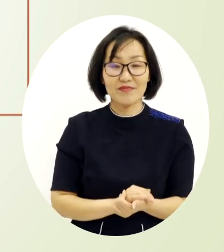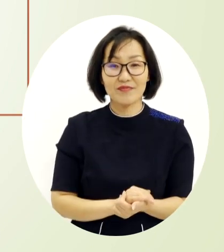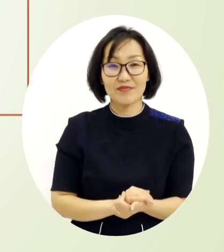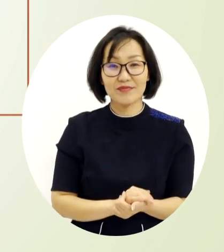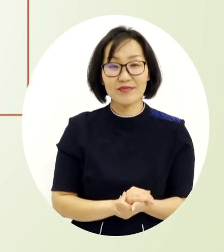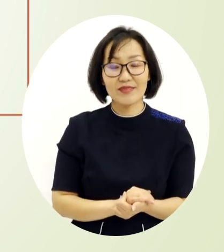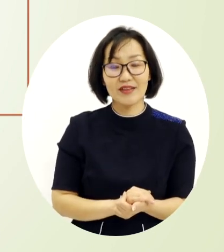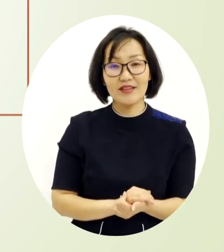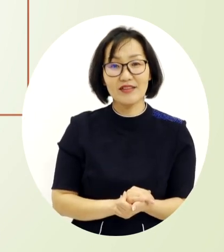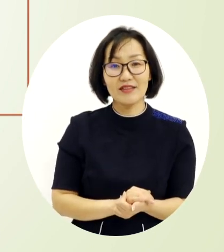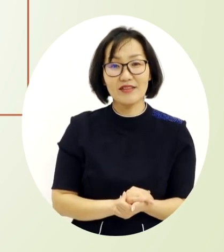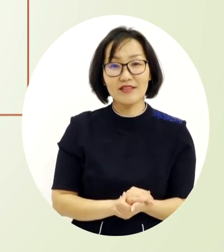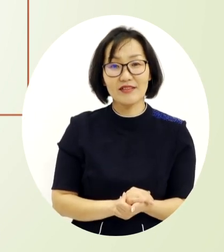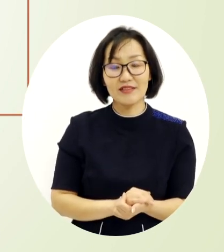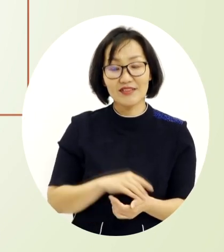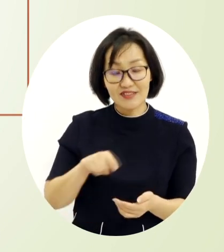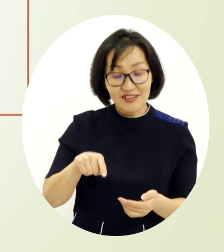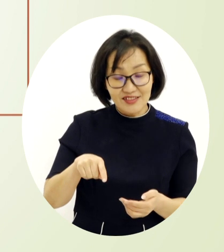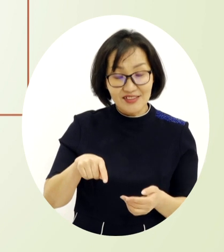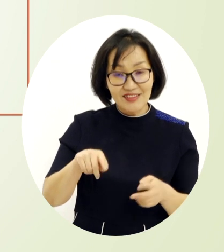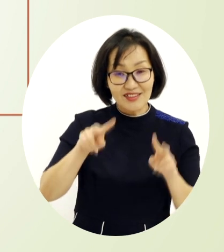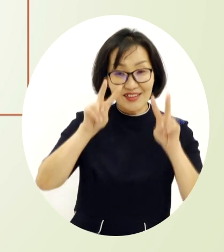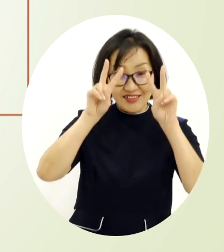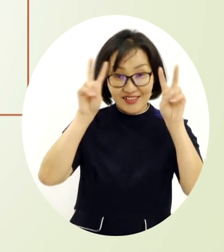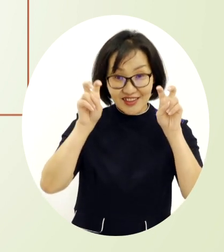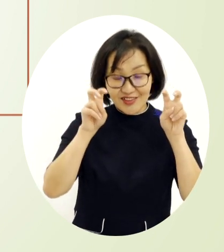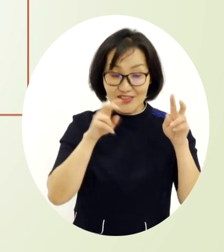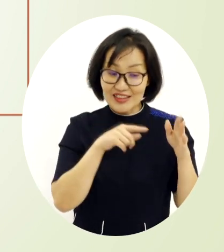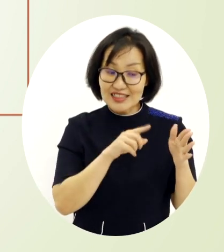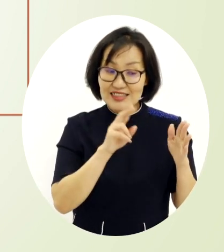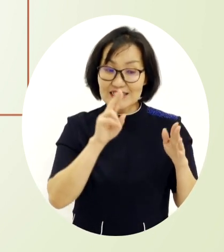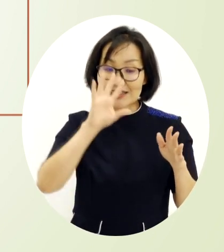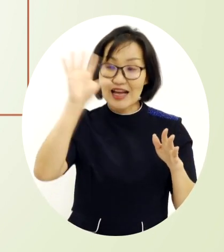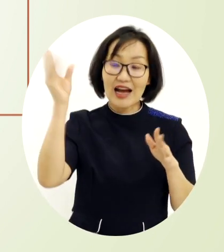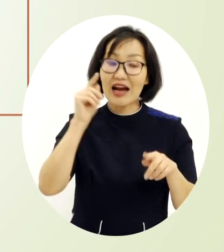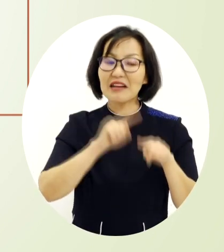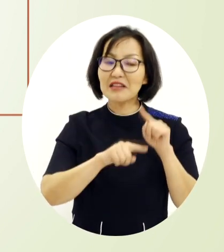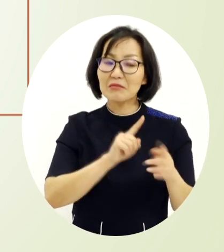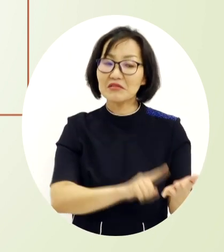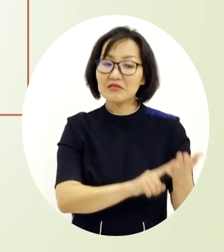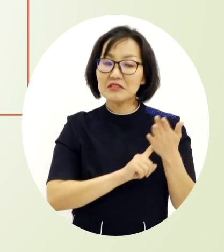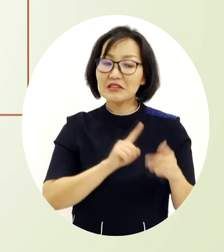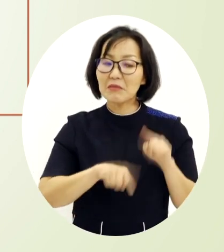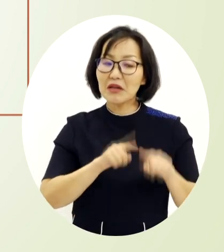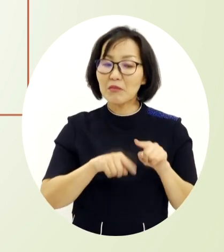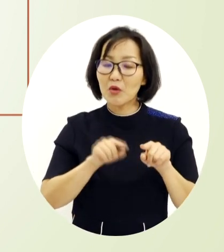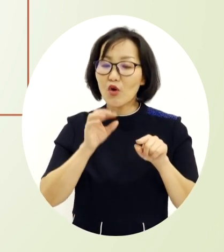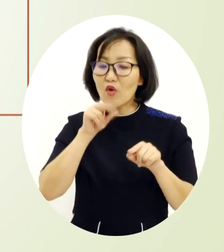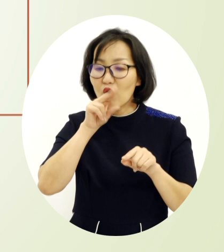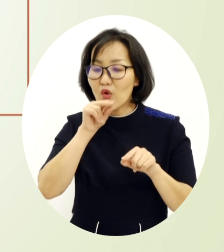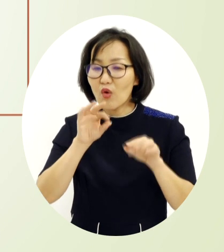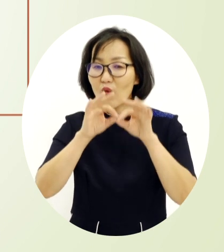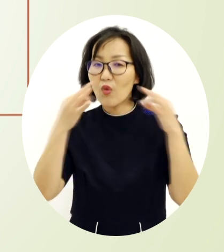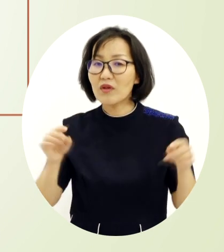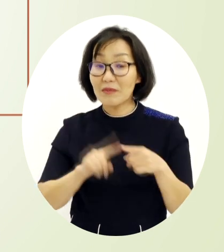Тэгвэл бид нар энэ ихэс цаг агаарыг тодтгосон ямар үг өгүүлбэр байгааг хамтдаа харцгаая.